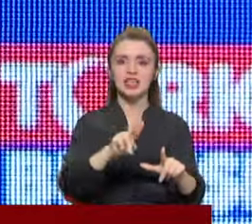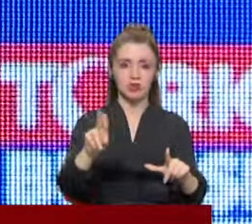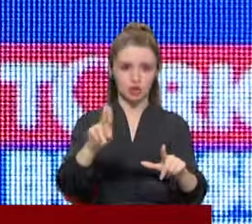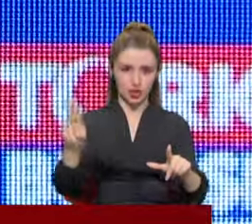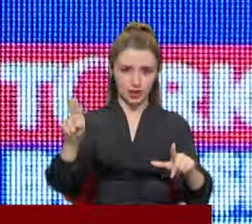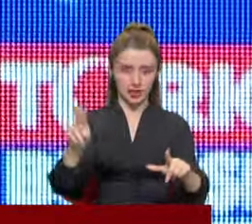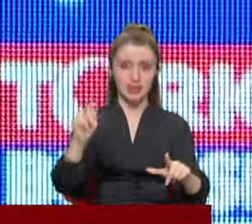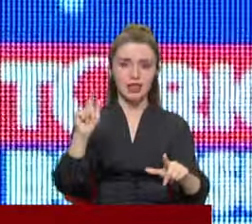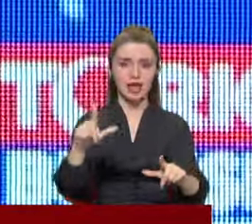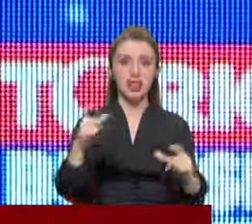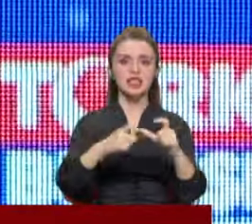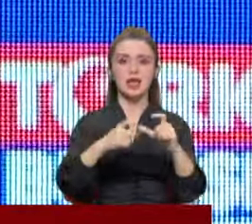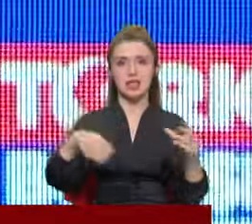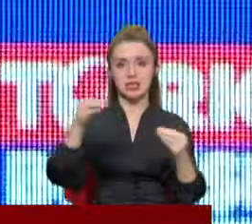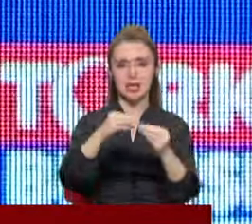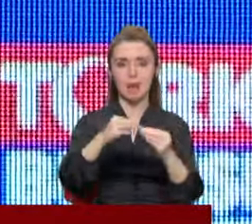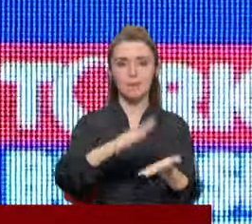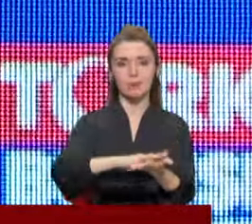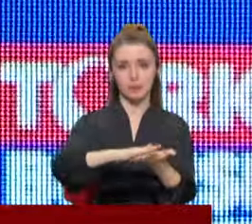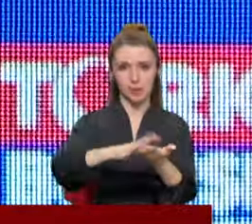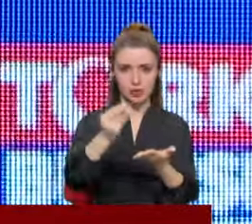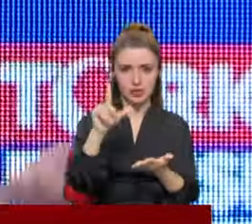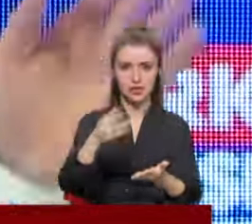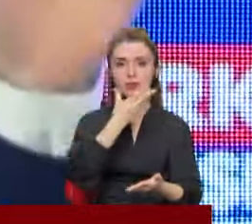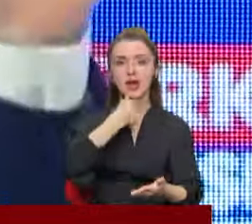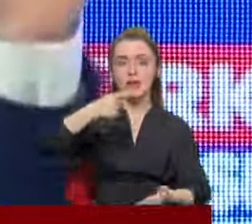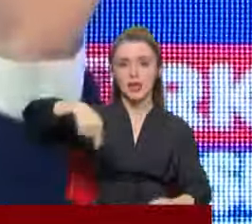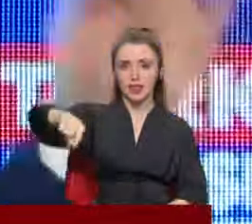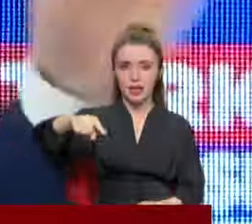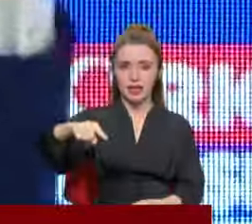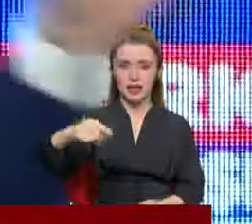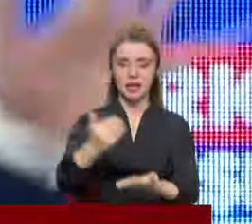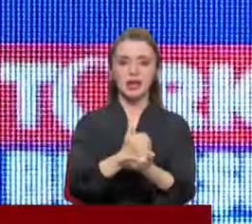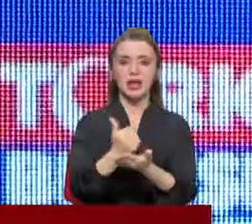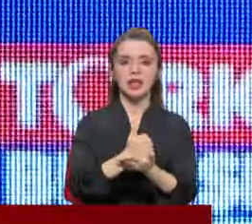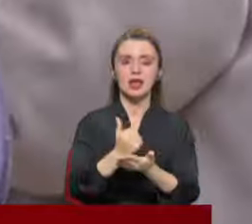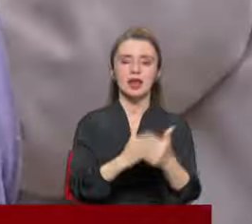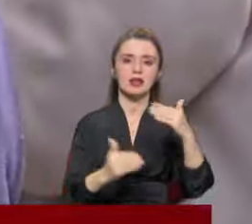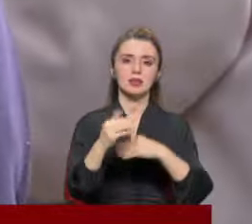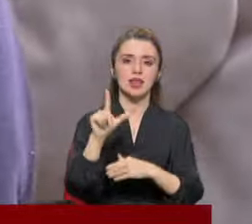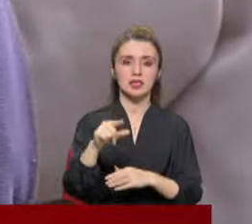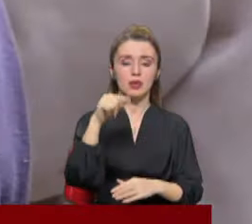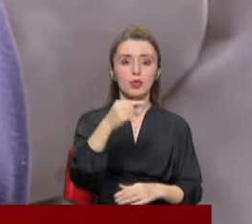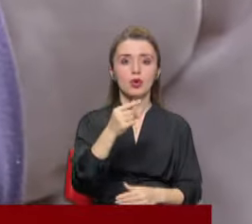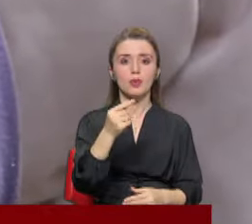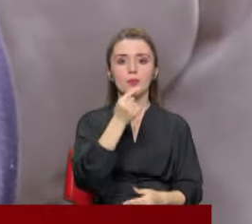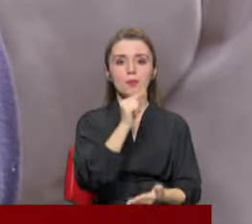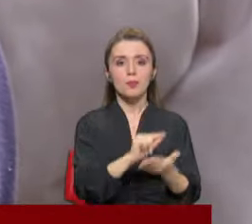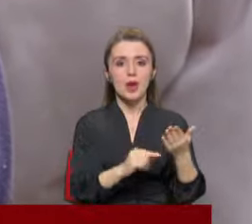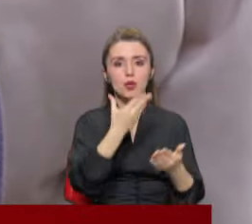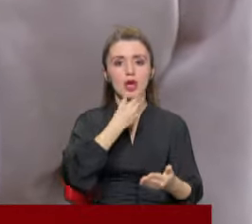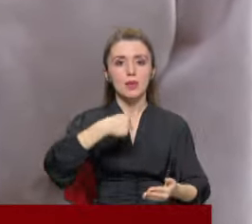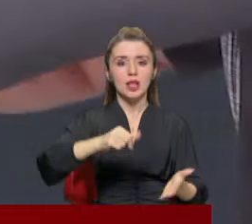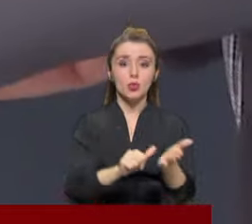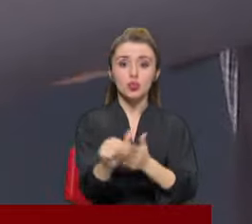8077 TL'lik seyyanen zam güncellenerek emeklilerin de gelirlerine yansıtılmalı. Sadece memur emeklileri değil,